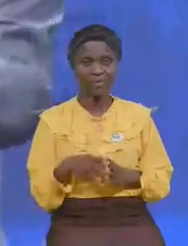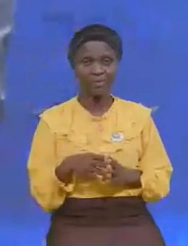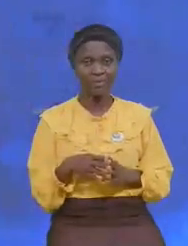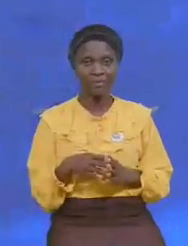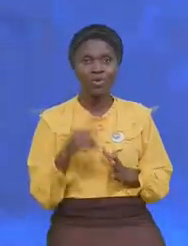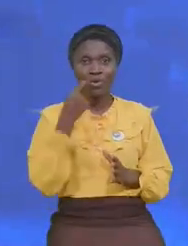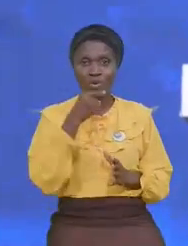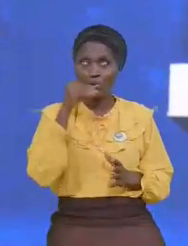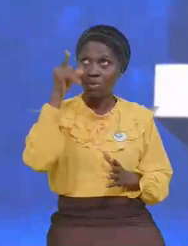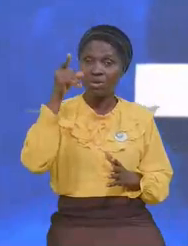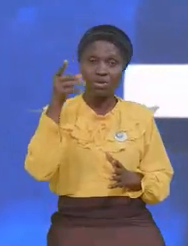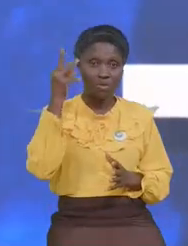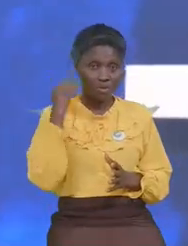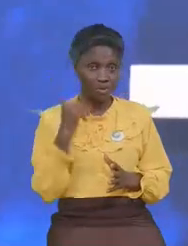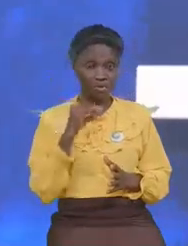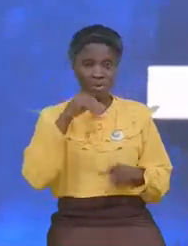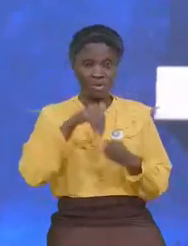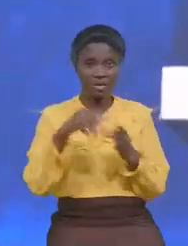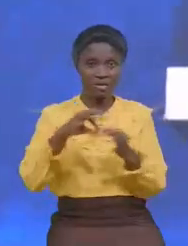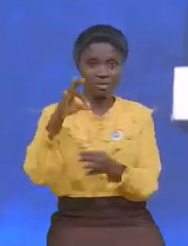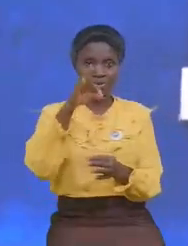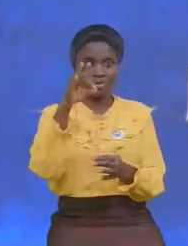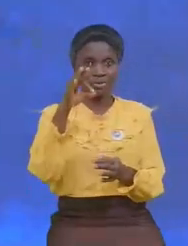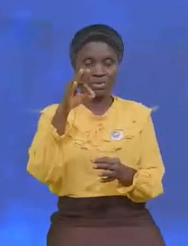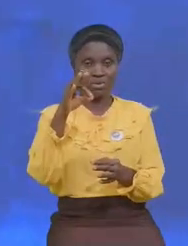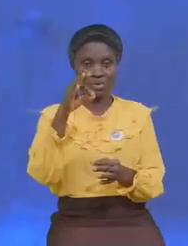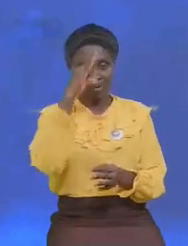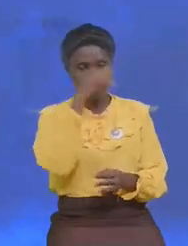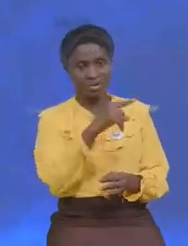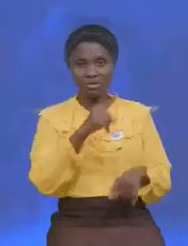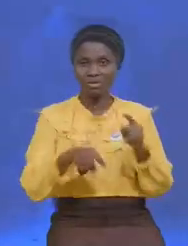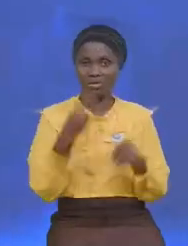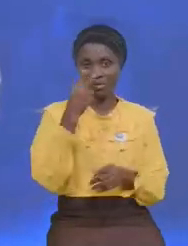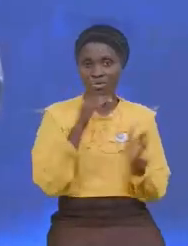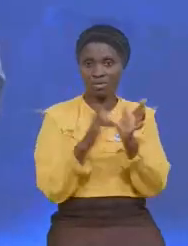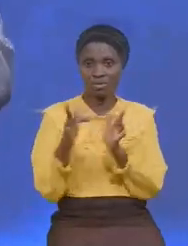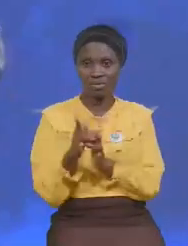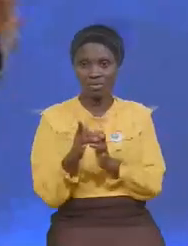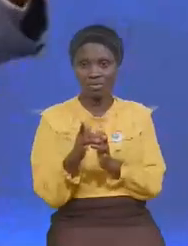et qu'il est spirituellement. Il ne pouvait pas voir Jésus.